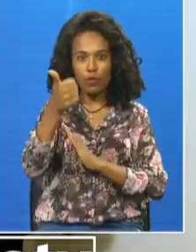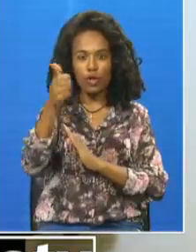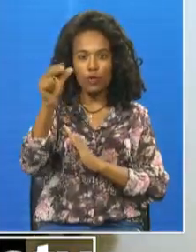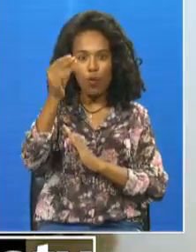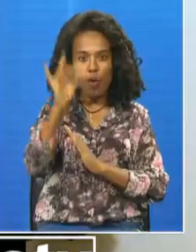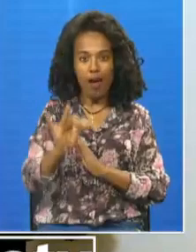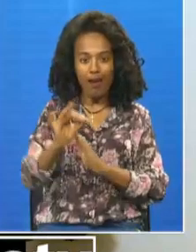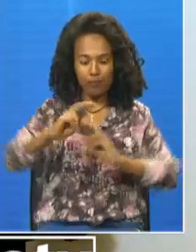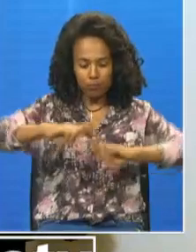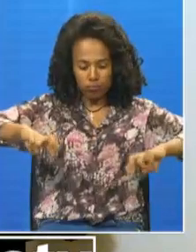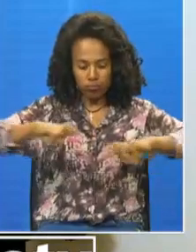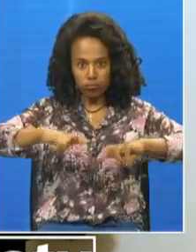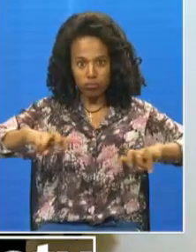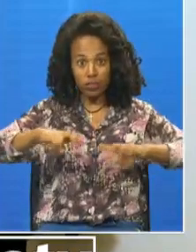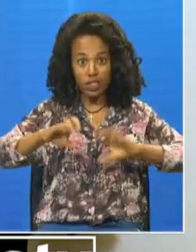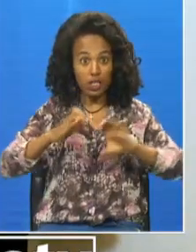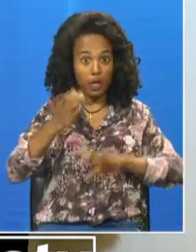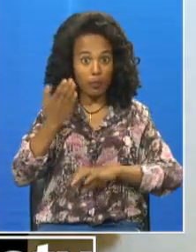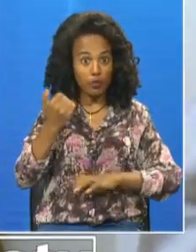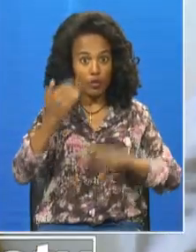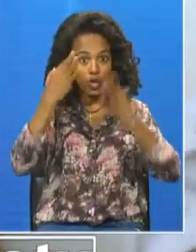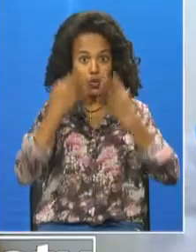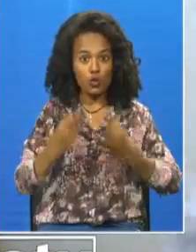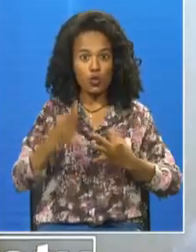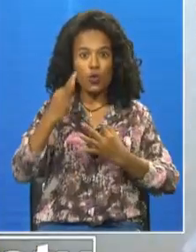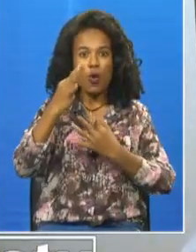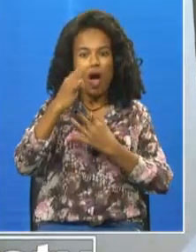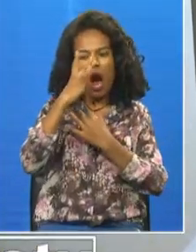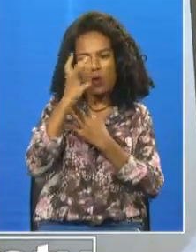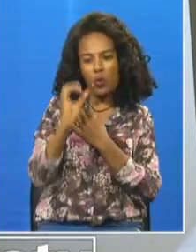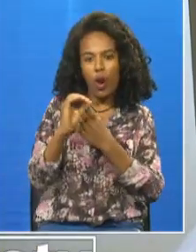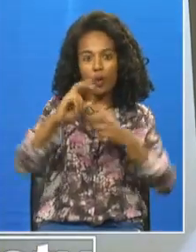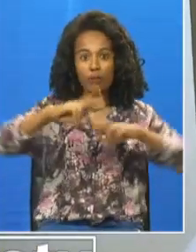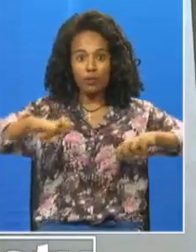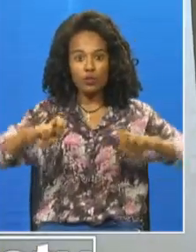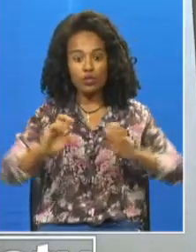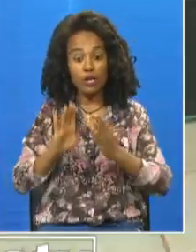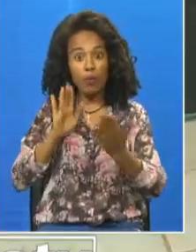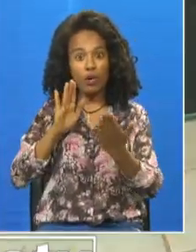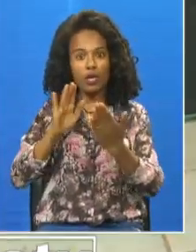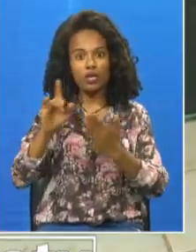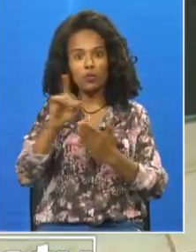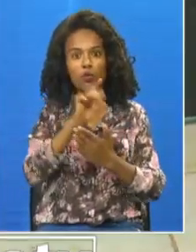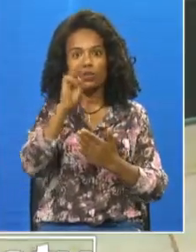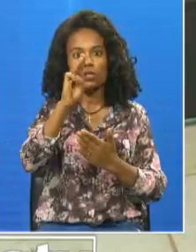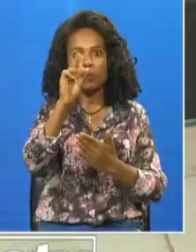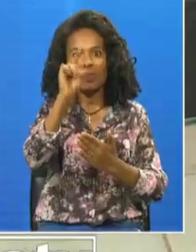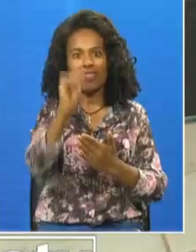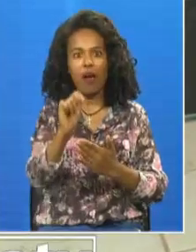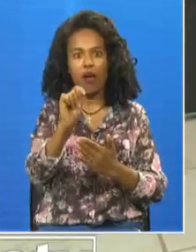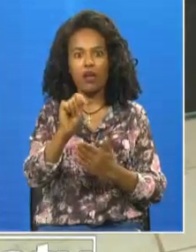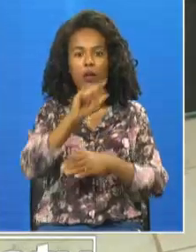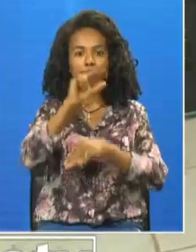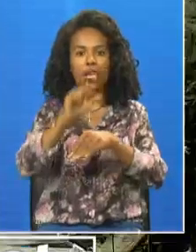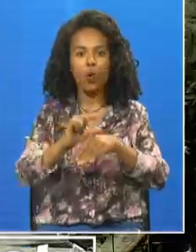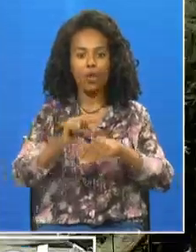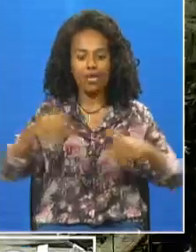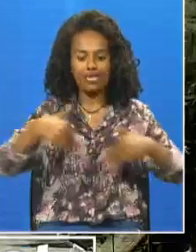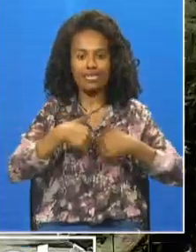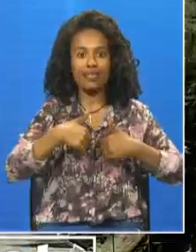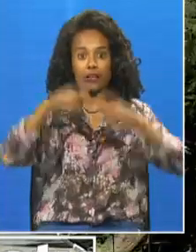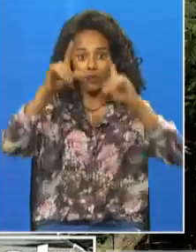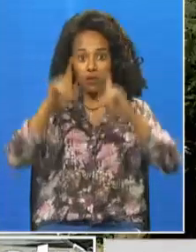ወደዚህ ክፍል ይመጣና በዚህ ፍሪጅ ውስጥ ይከተታል። ከፍተኛ ቅዝቃዜ ያለው ነው። ከዛም ባለፈ እንግዲህ